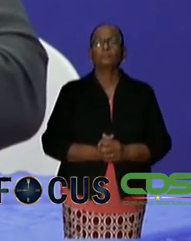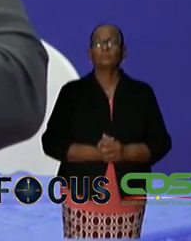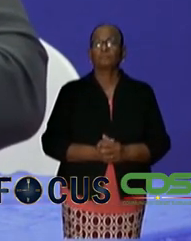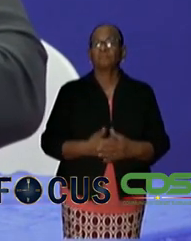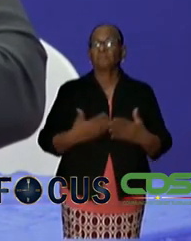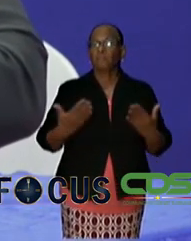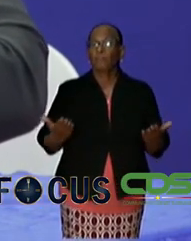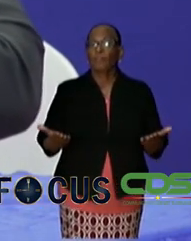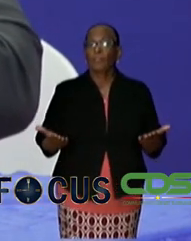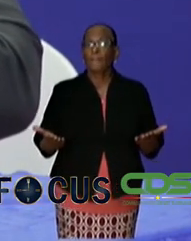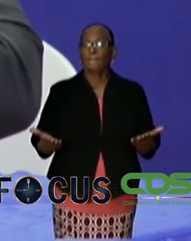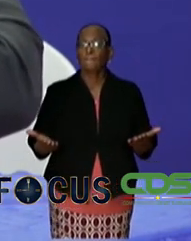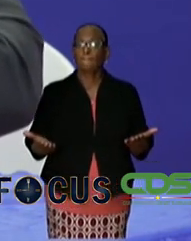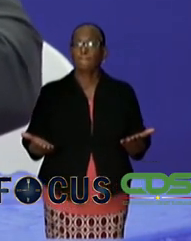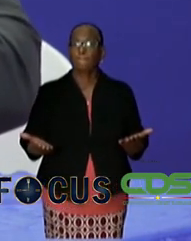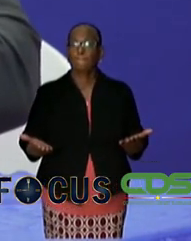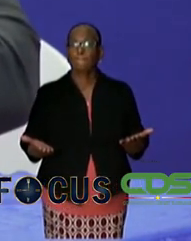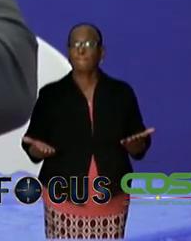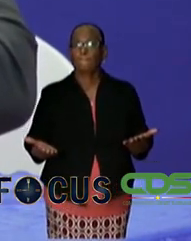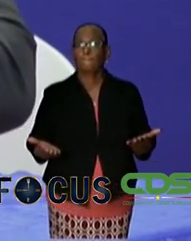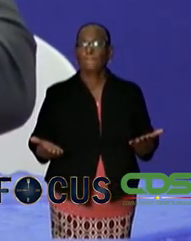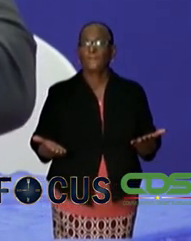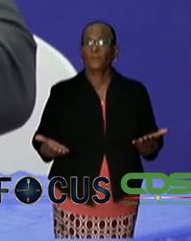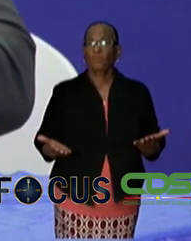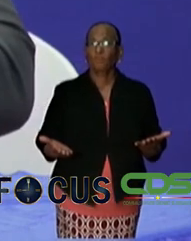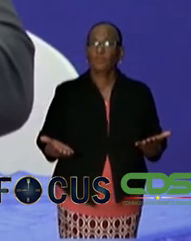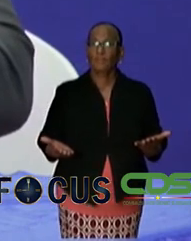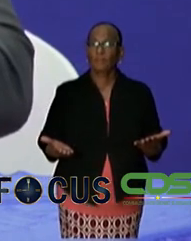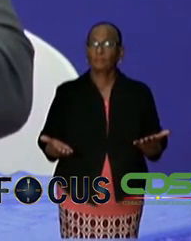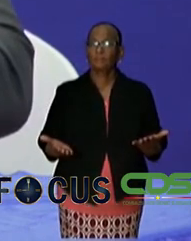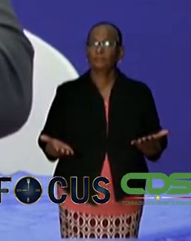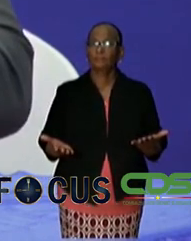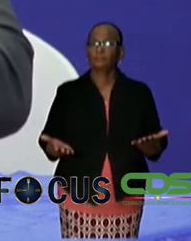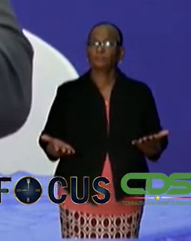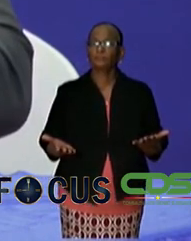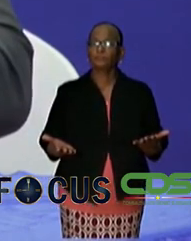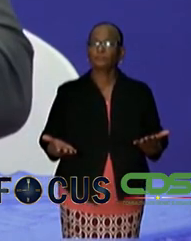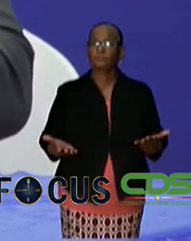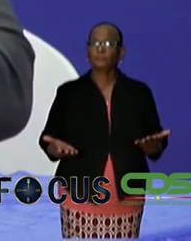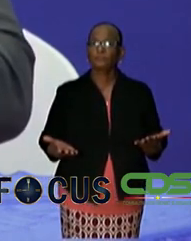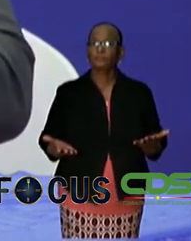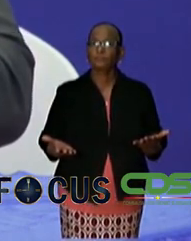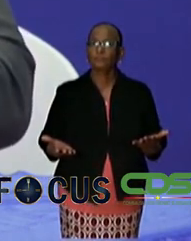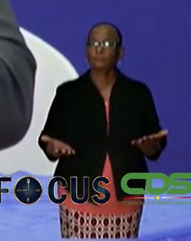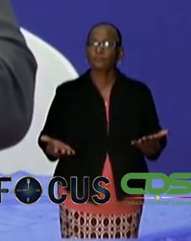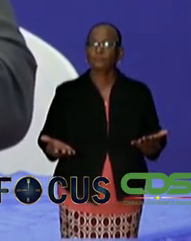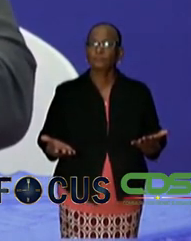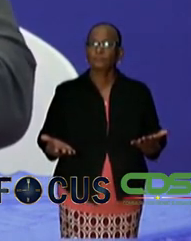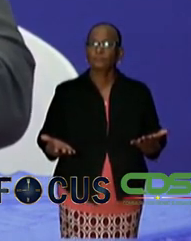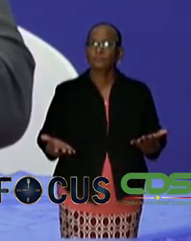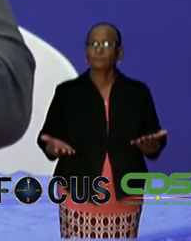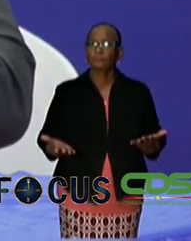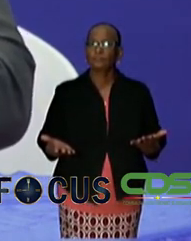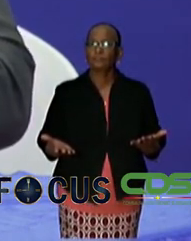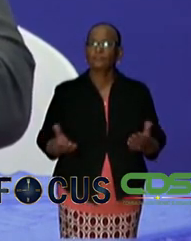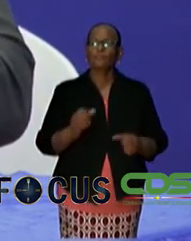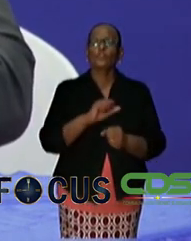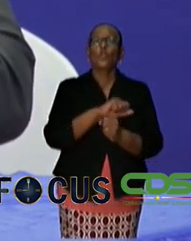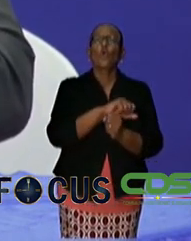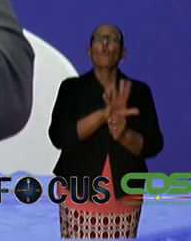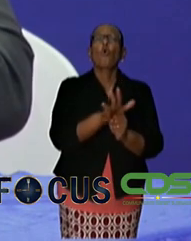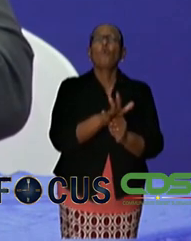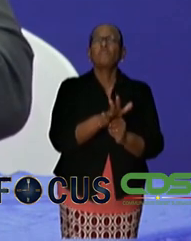Ten aanzien, ik denk dat dat ook goed te noemen is, want dat zal zeker aan de orde komen. Ook zij hebben gevraagd naar een